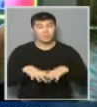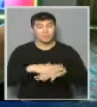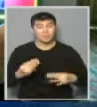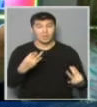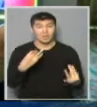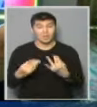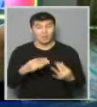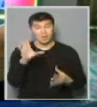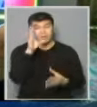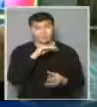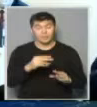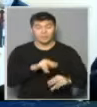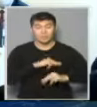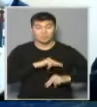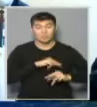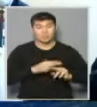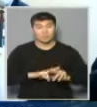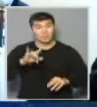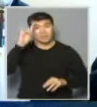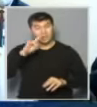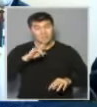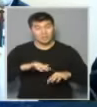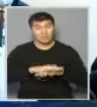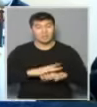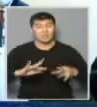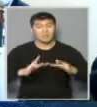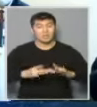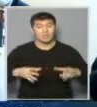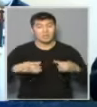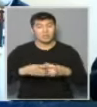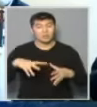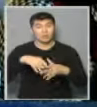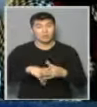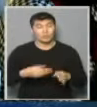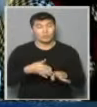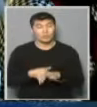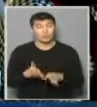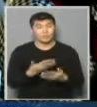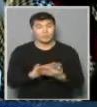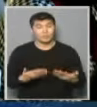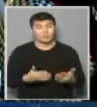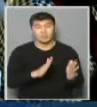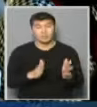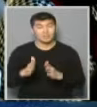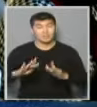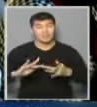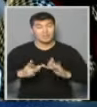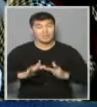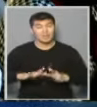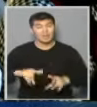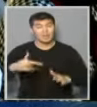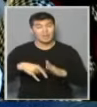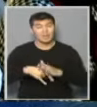рынке поговорили и о возможностях работы для казахстанских АйТи компаний которые компетентны в реализации процесса цифровизации